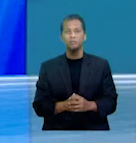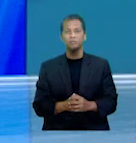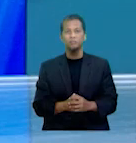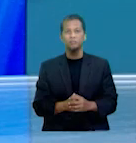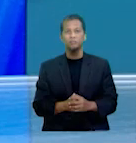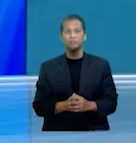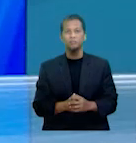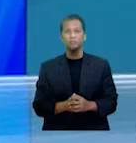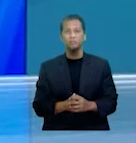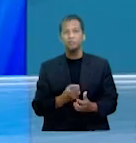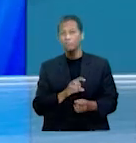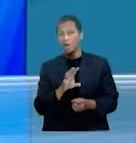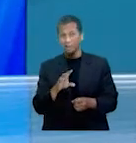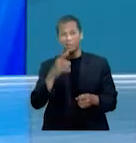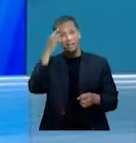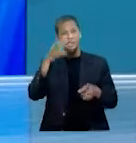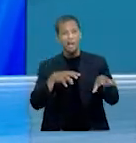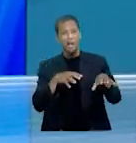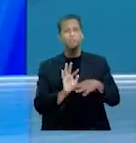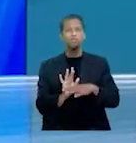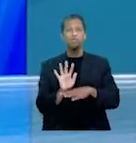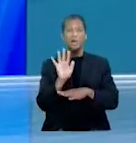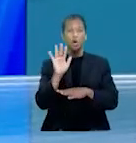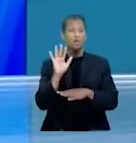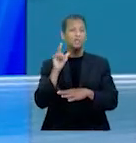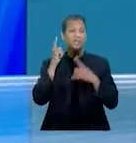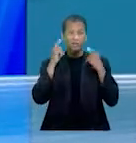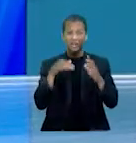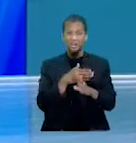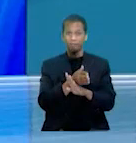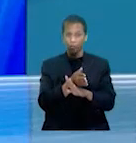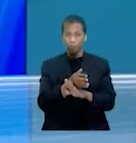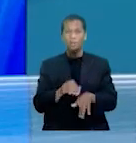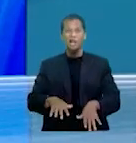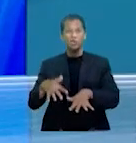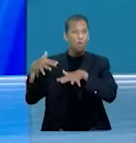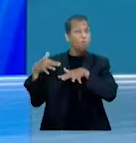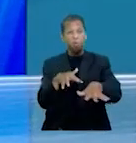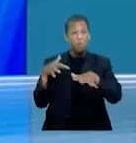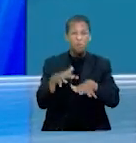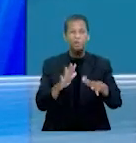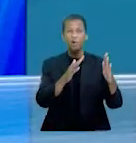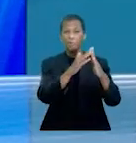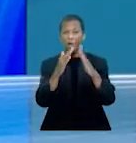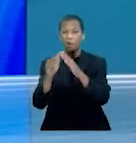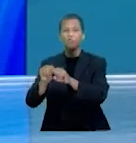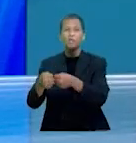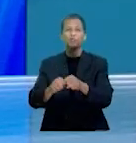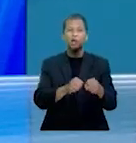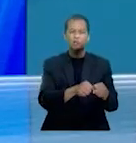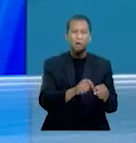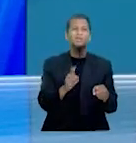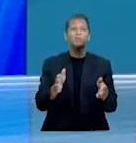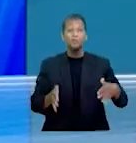kita ke informasi lain pemirsa banjir bandang menerjang dua desa di Bojonegoro Jawa Timur sejumlah rumah rusak akibat Sungai